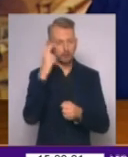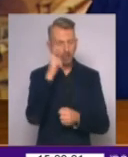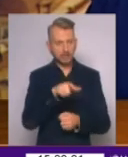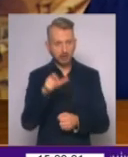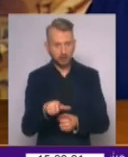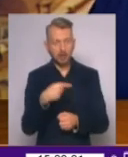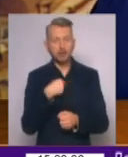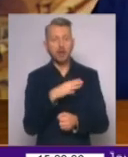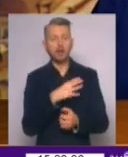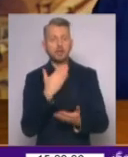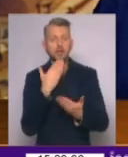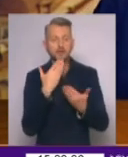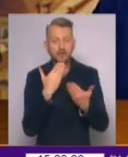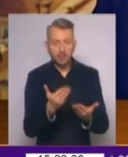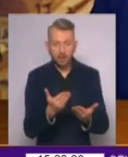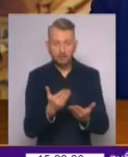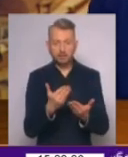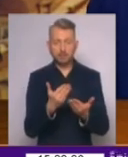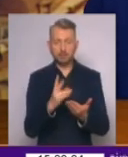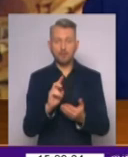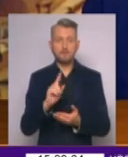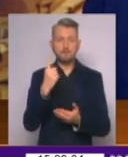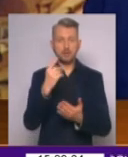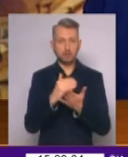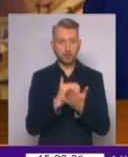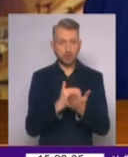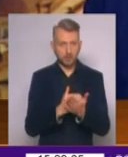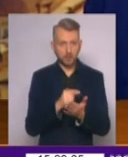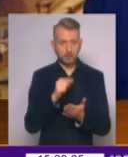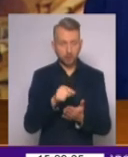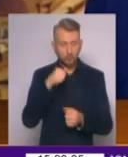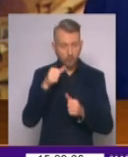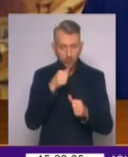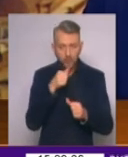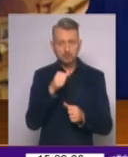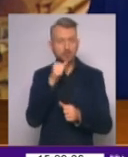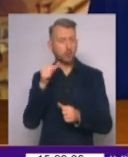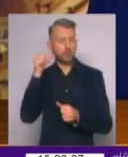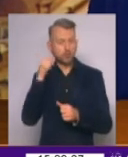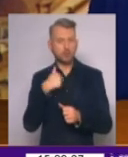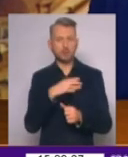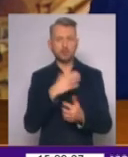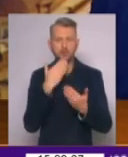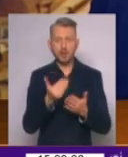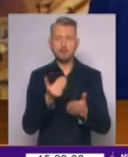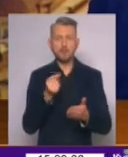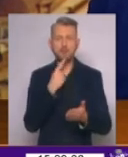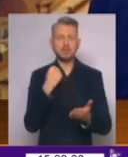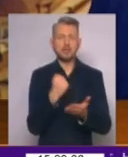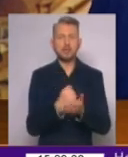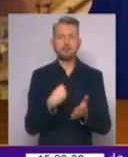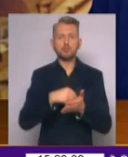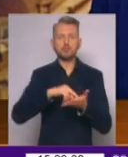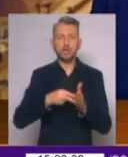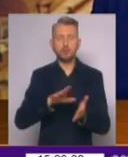я звертався вам, це в мене перший ефір в цьому році, я звертався ще минулому році, перед тим, як ми приймали бюджет міста Києва.